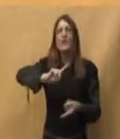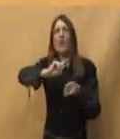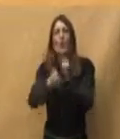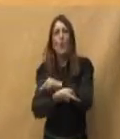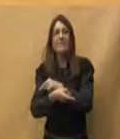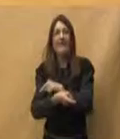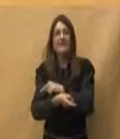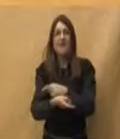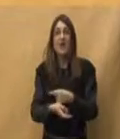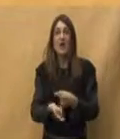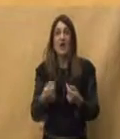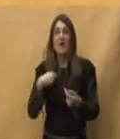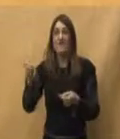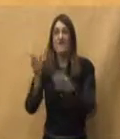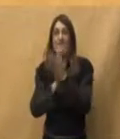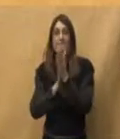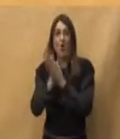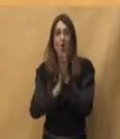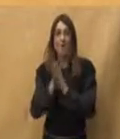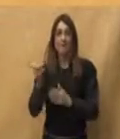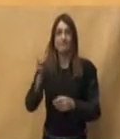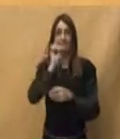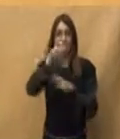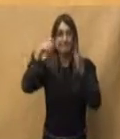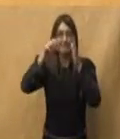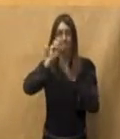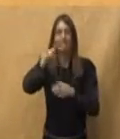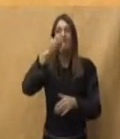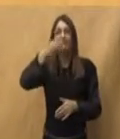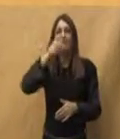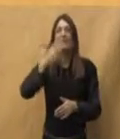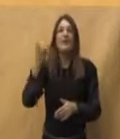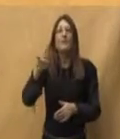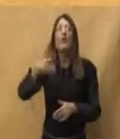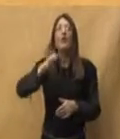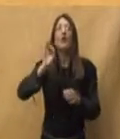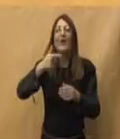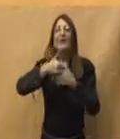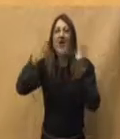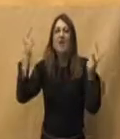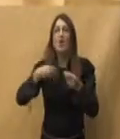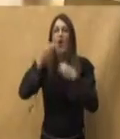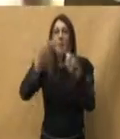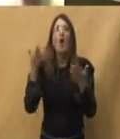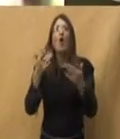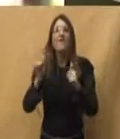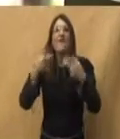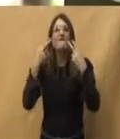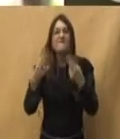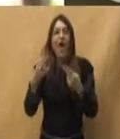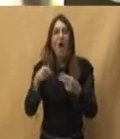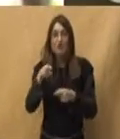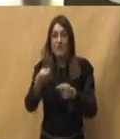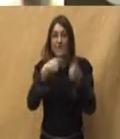je ono važno što vas molim da zaista, evo vaša kamera je tu, da zaista gledateljima kaže koliko je važno uzimati kroz